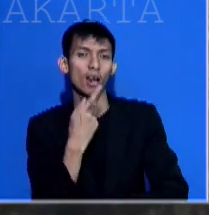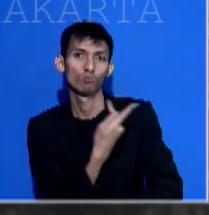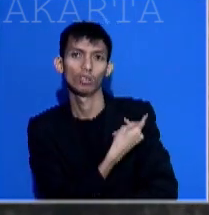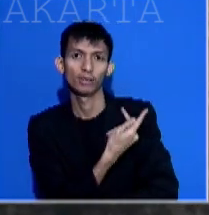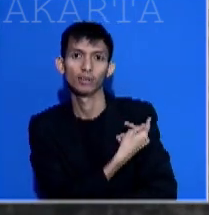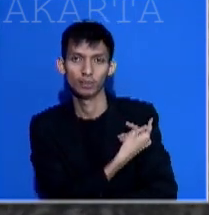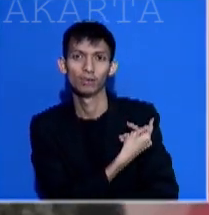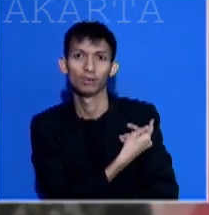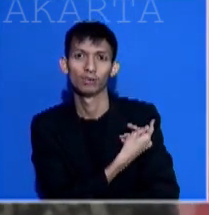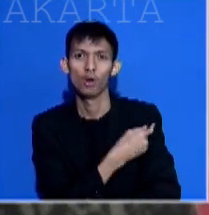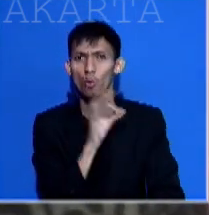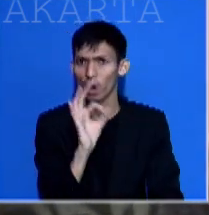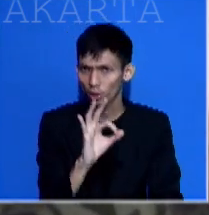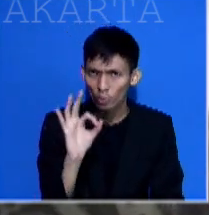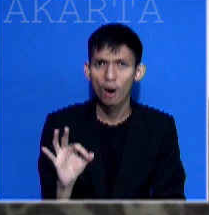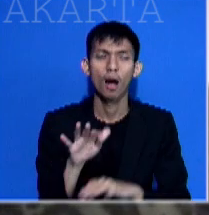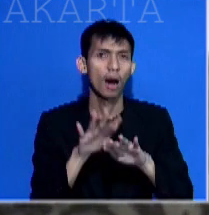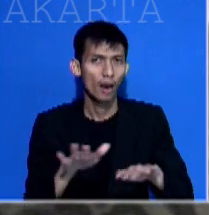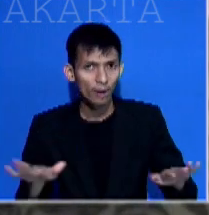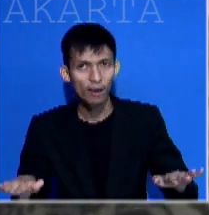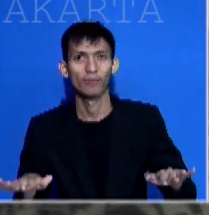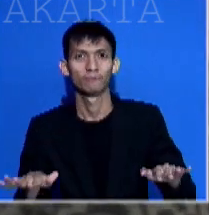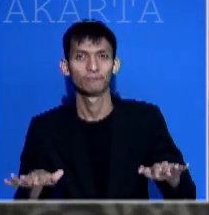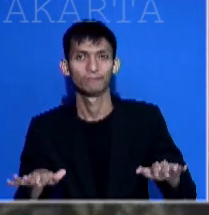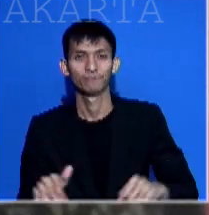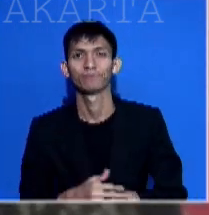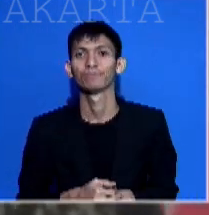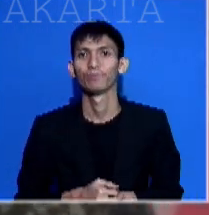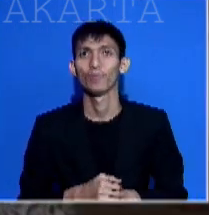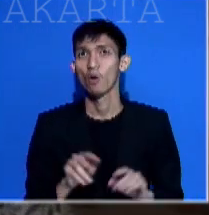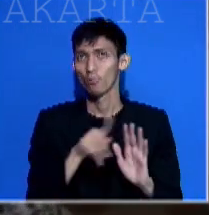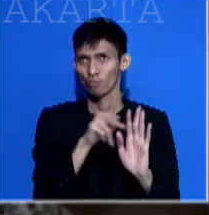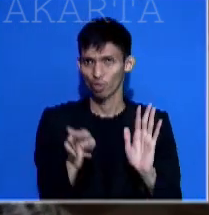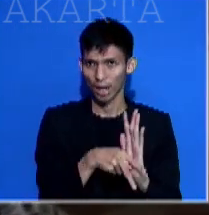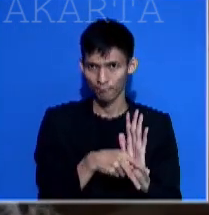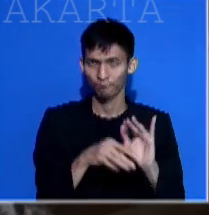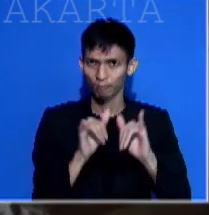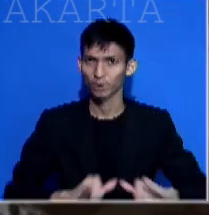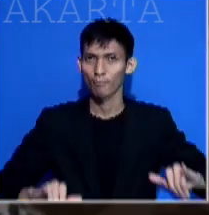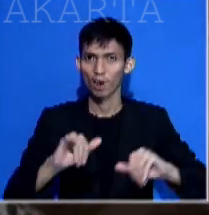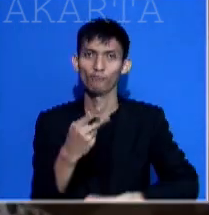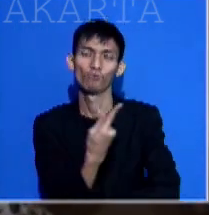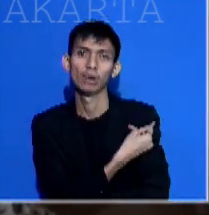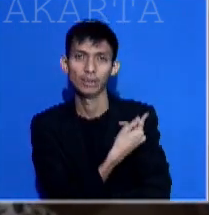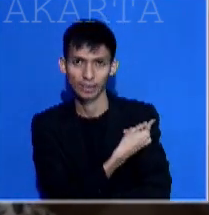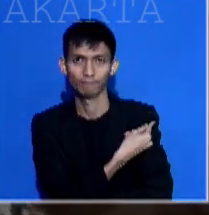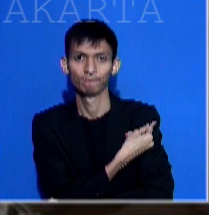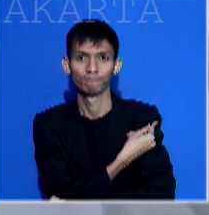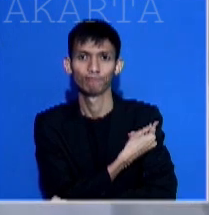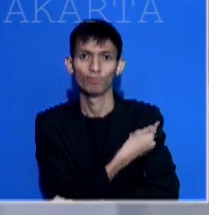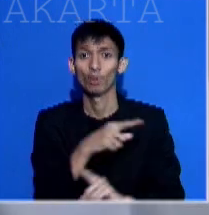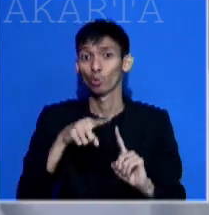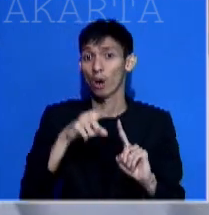IBI DIY Sutarti, program pelayanan serentak imunisasi menjadi bagian tugas pokok para bidan membantu program imunisasi dari